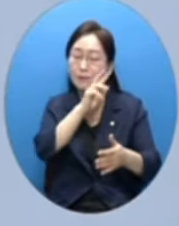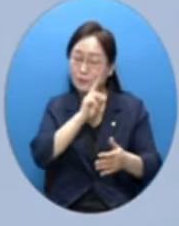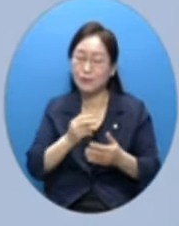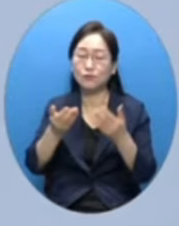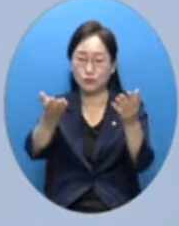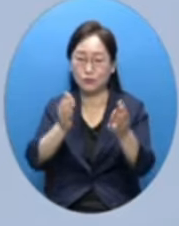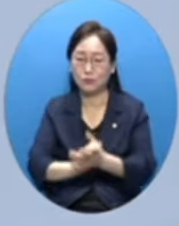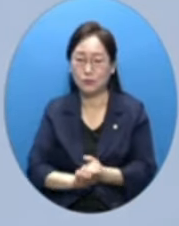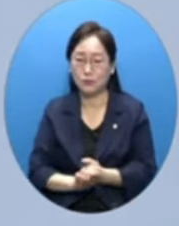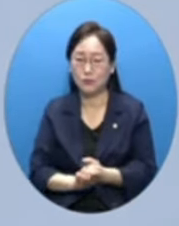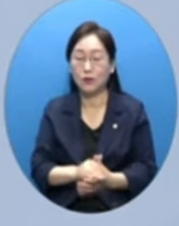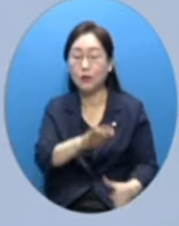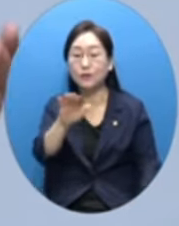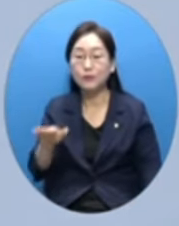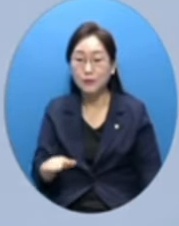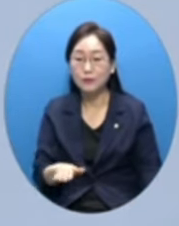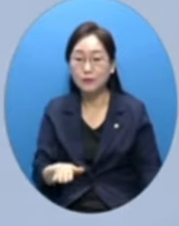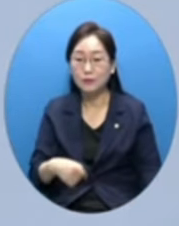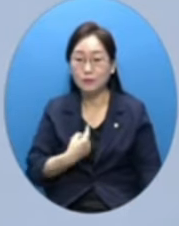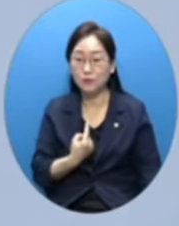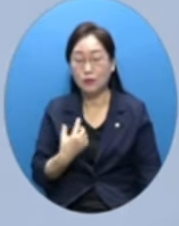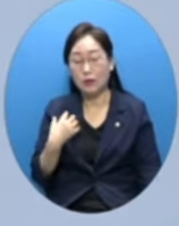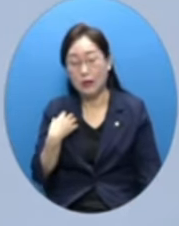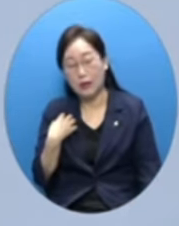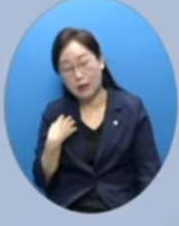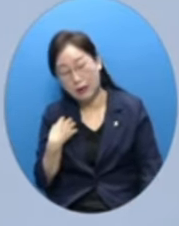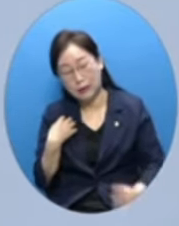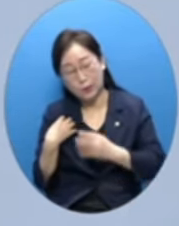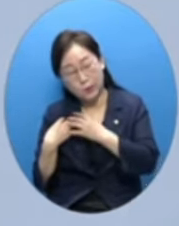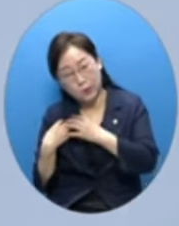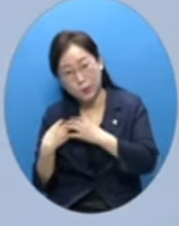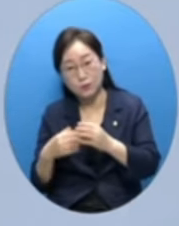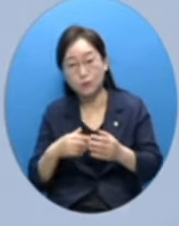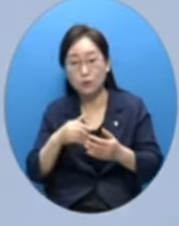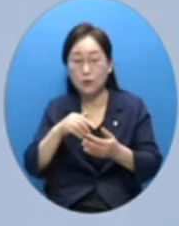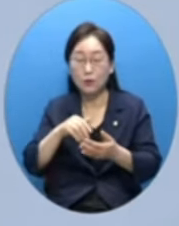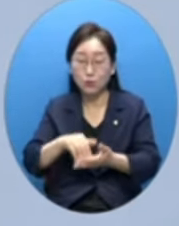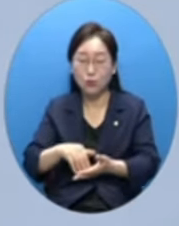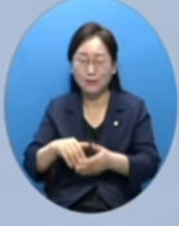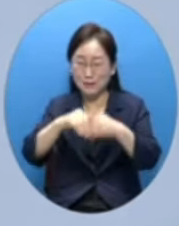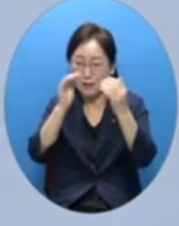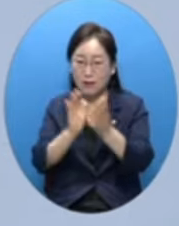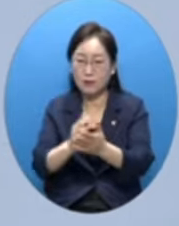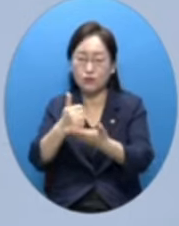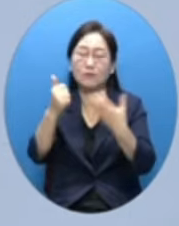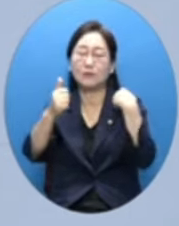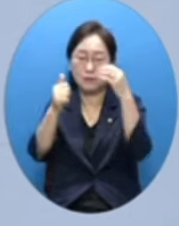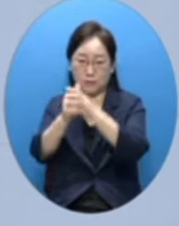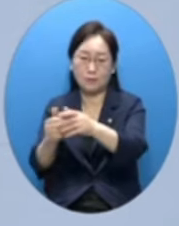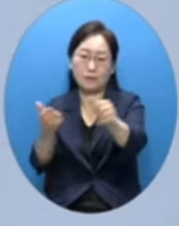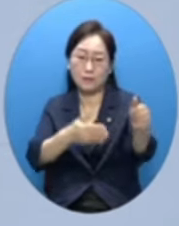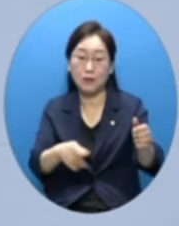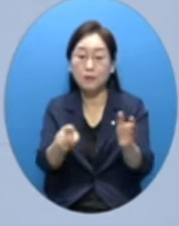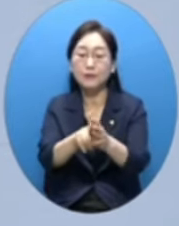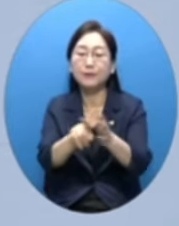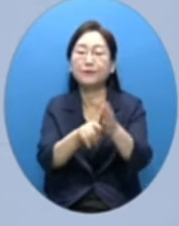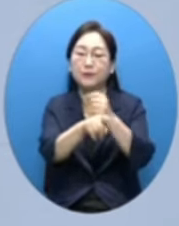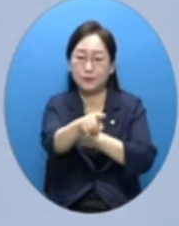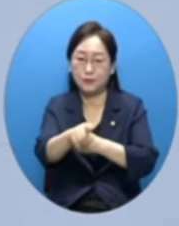주시 그래서 우리는 우리 스스로 감당할 수없는 모든 무거워짐을 주님께 내려놓고 맡겨야 됩니다 그것이 믿음이고 그것이